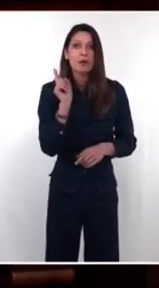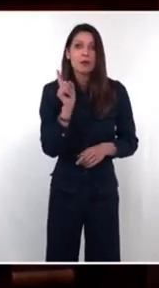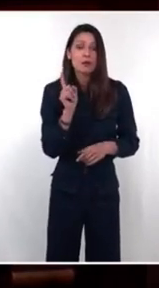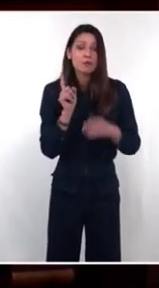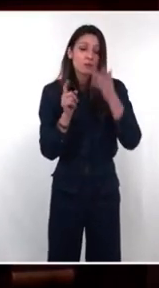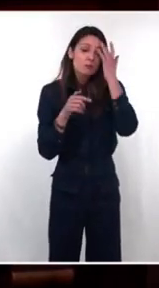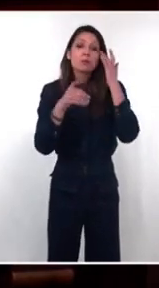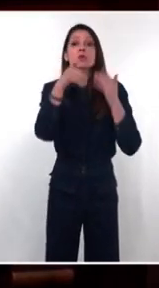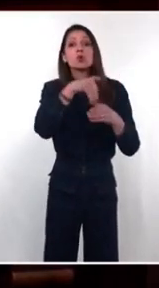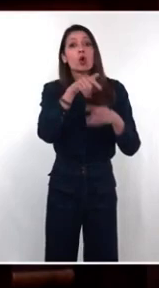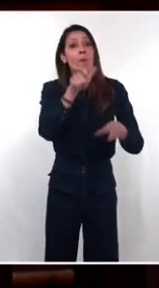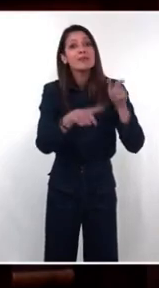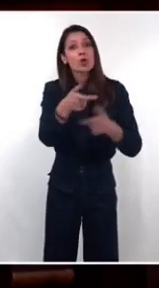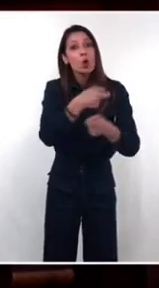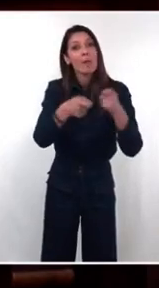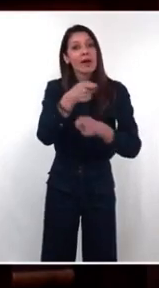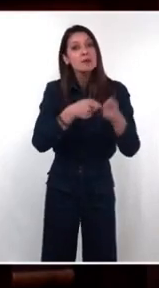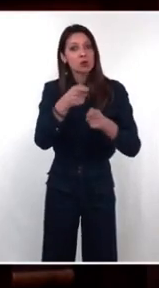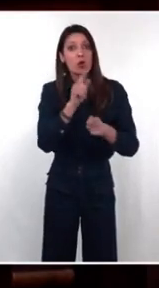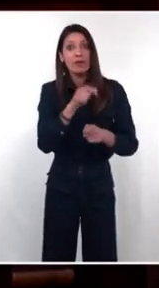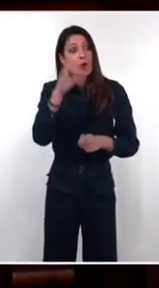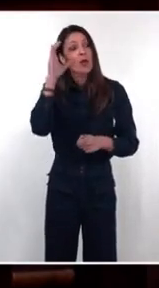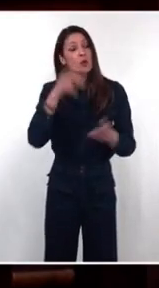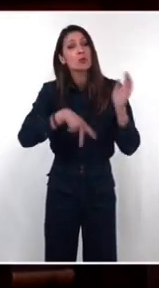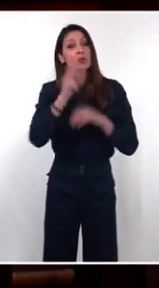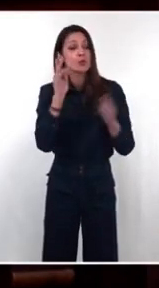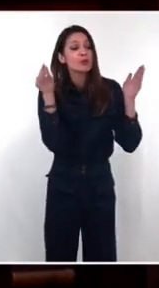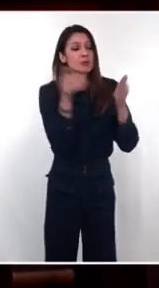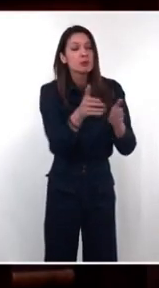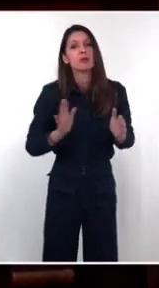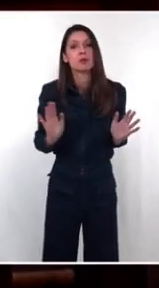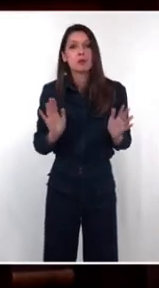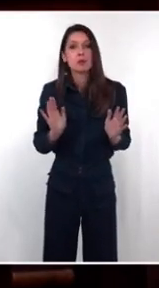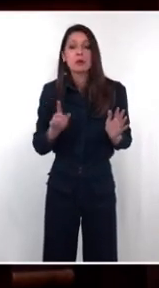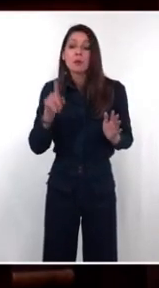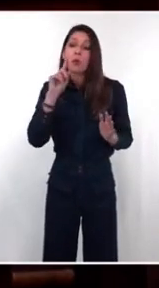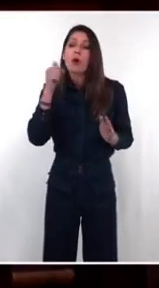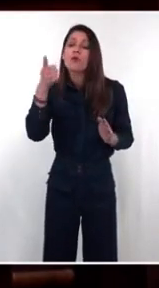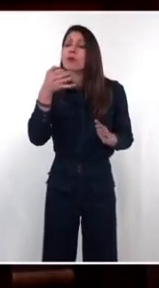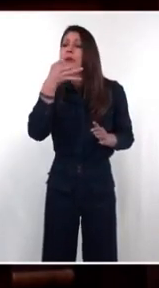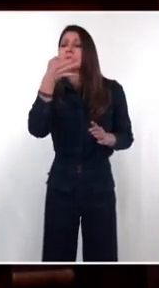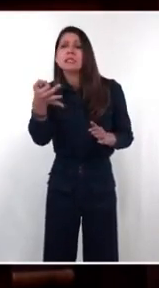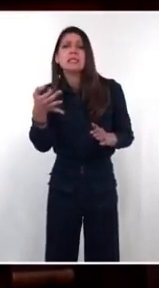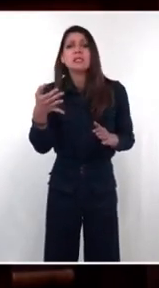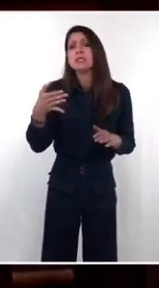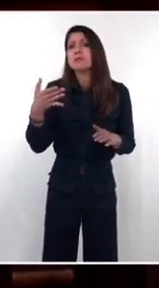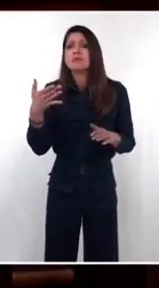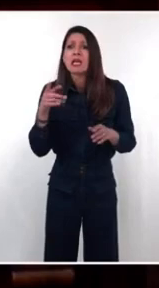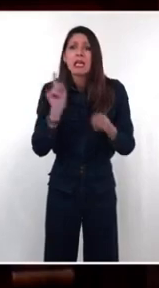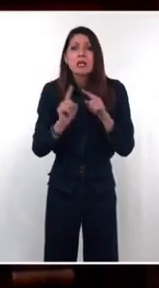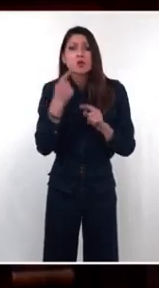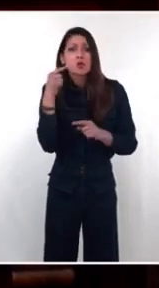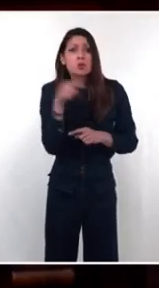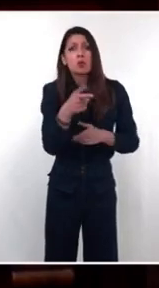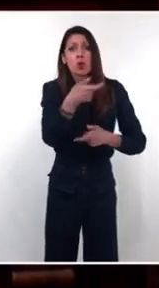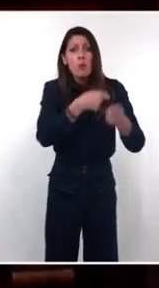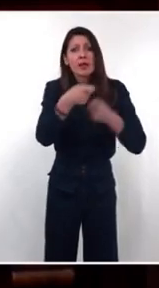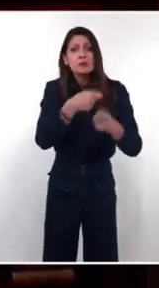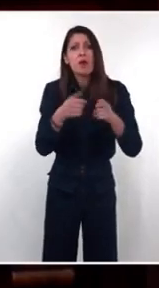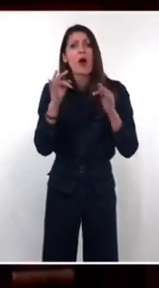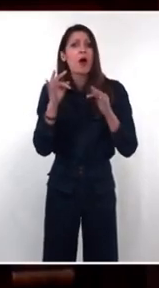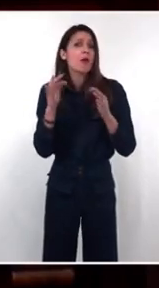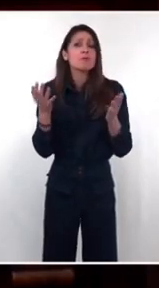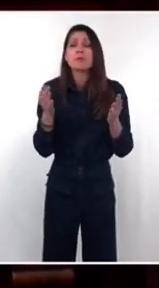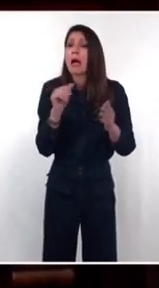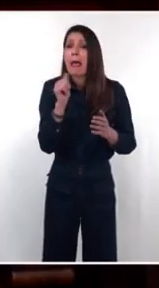gens-là les commerçants, parce que je n'ai pas entendu un seul mot les concernant, ni au conseil de quartier, ni maintenant. Et pourtant, c'est un fait